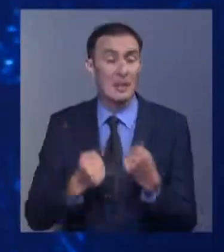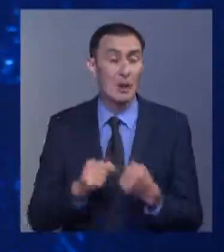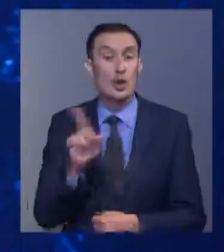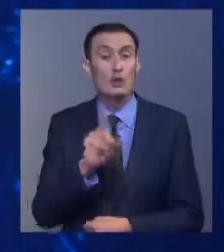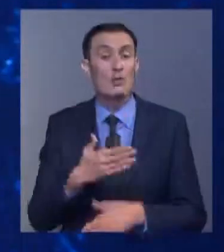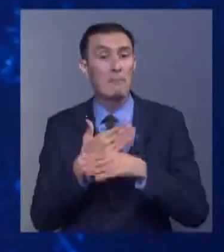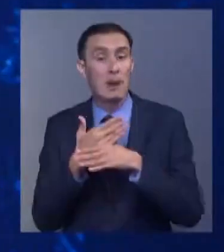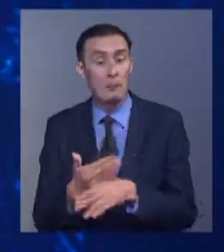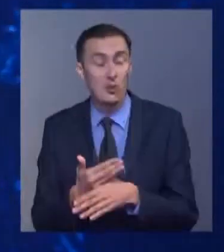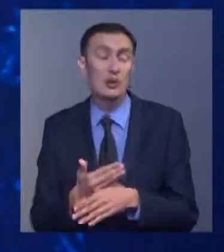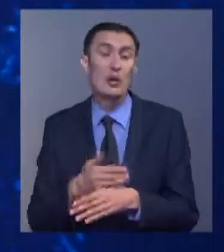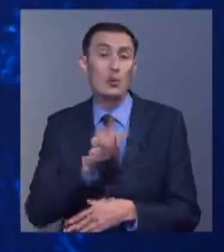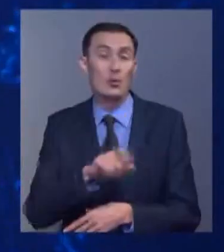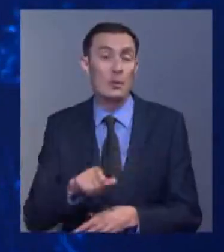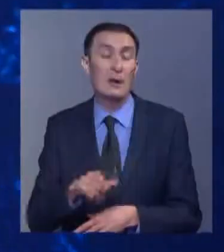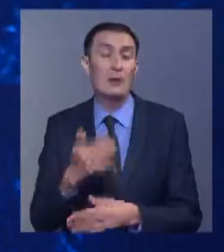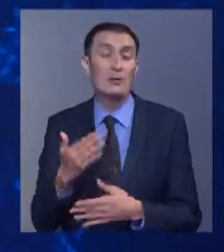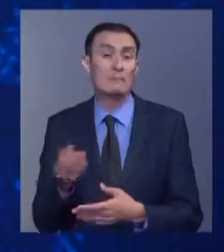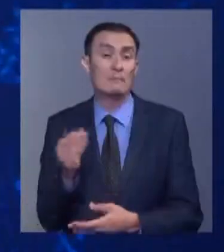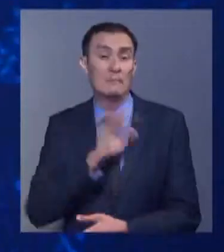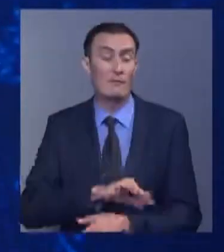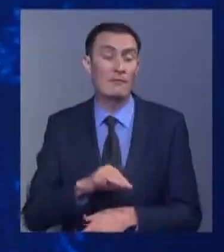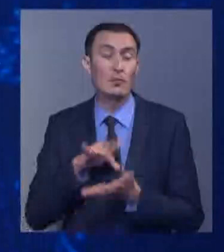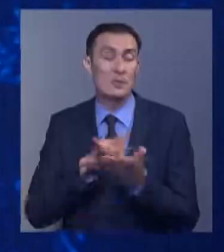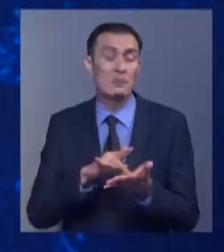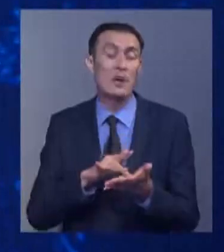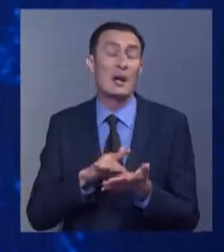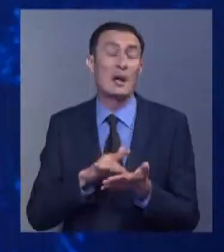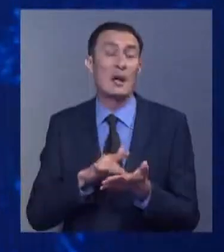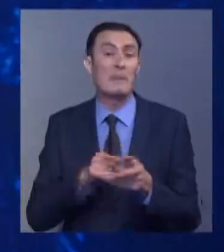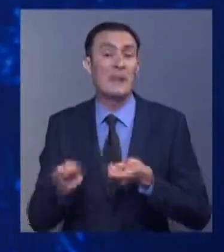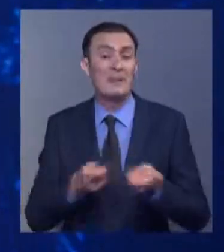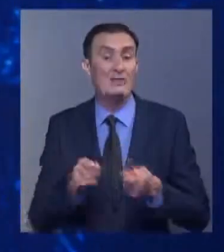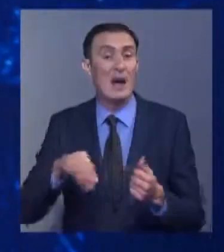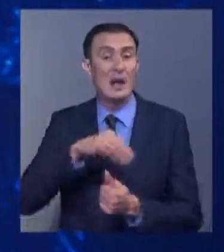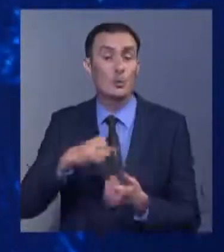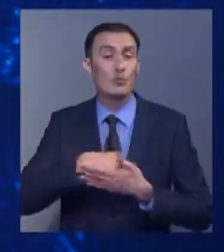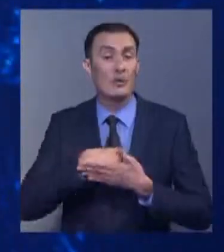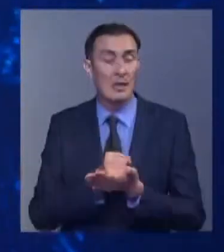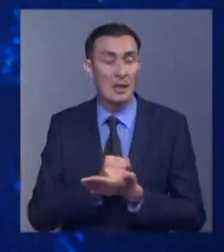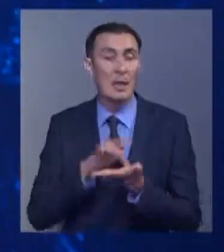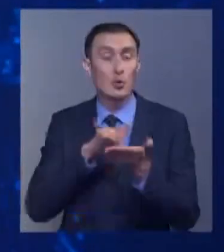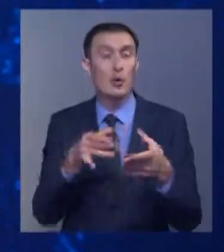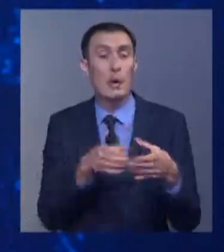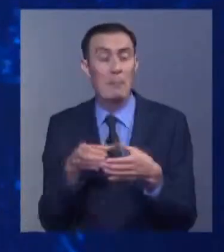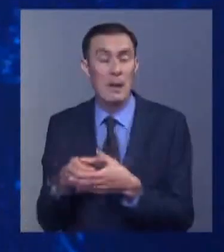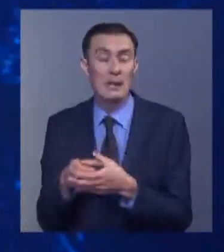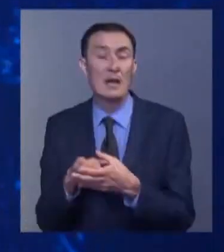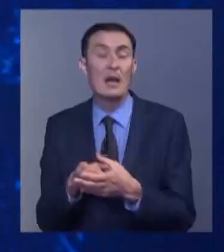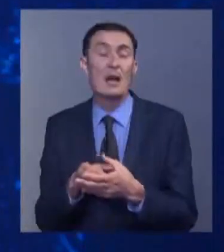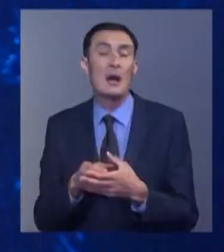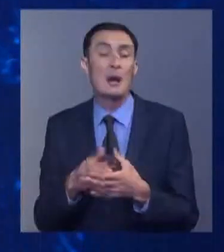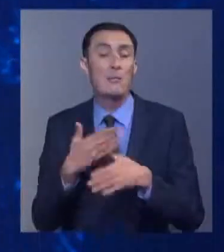Чтобы помочь отрасли, некогда обеспечивающей серьезный вклад в ВВП страны, правительство Армении утвердило для туркомпаний